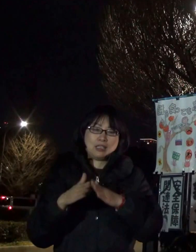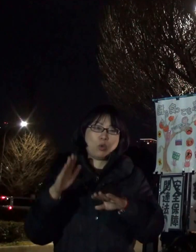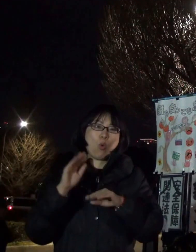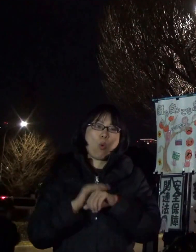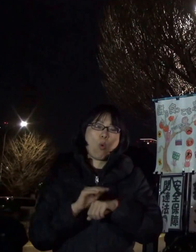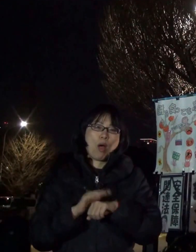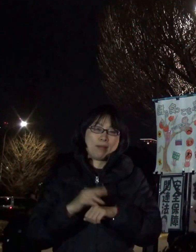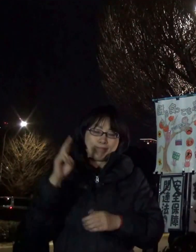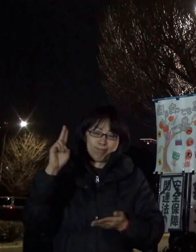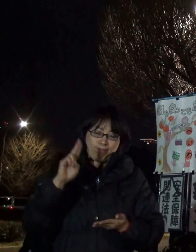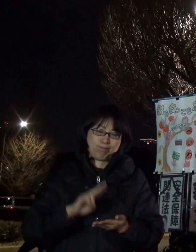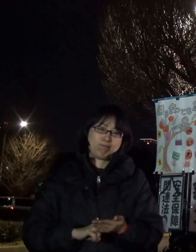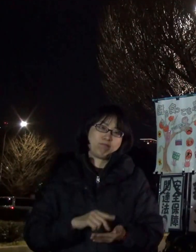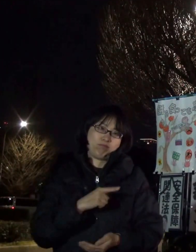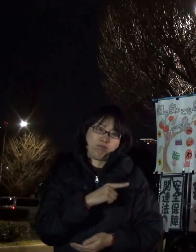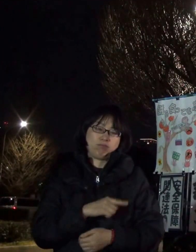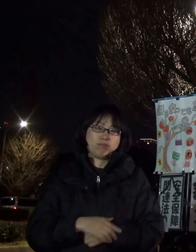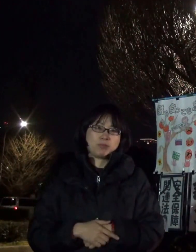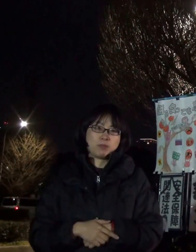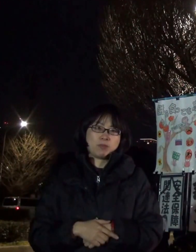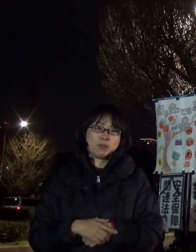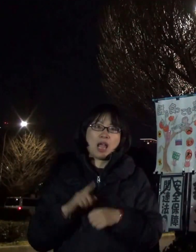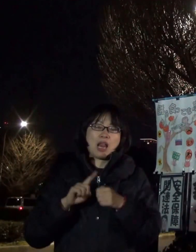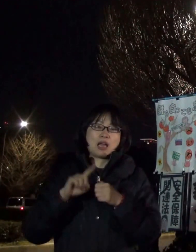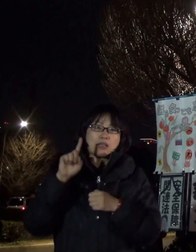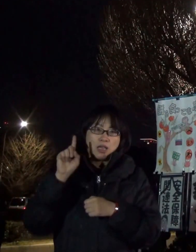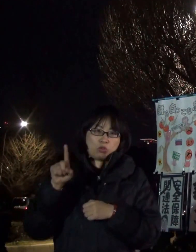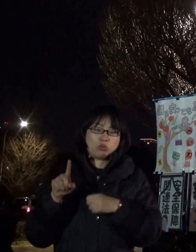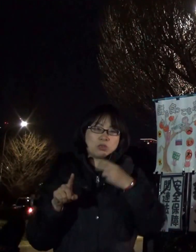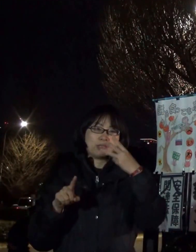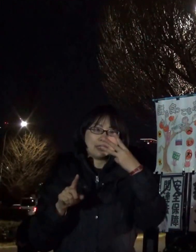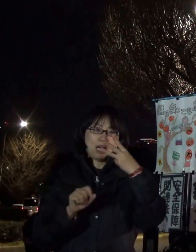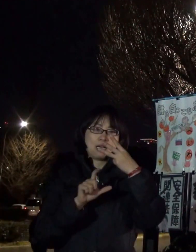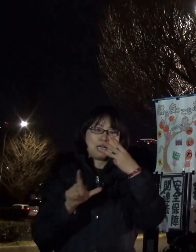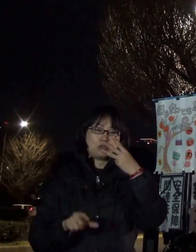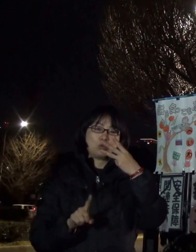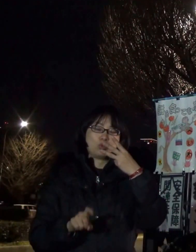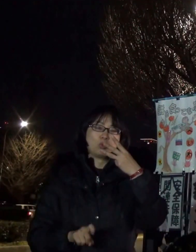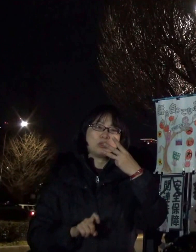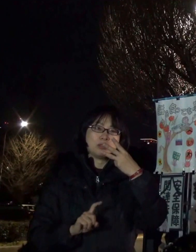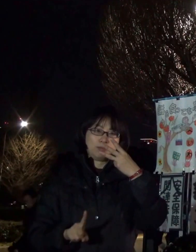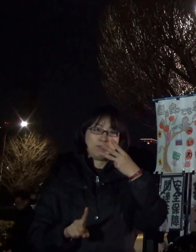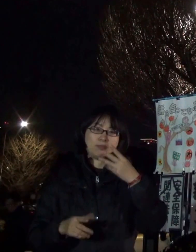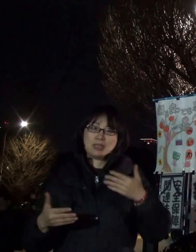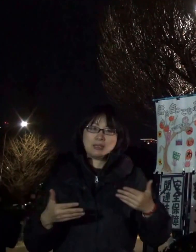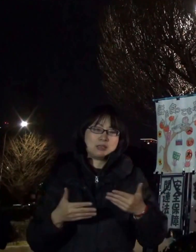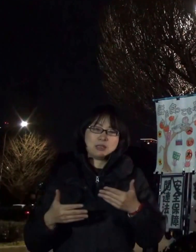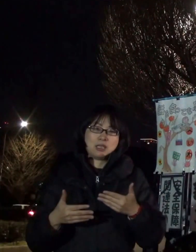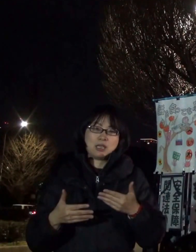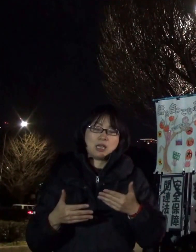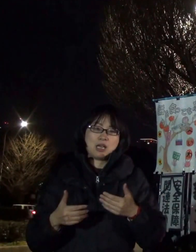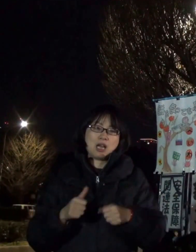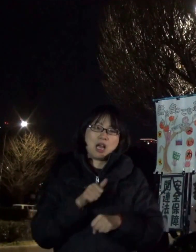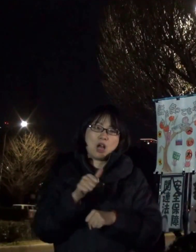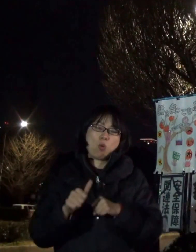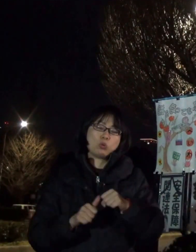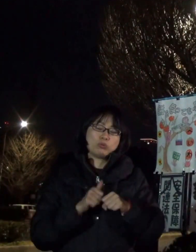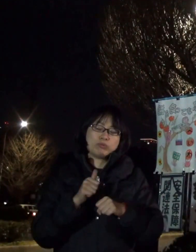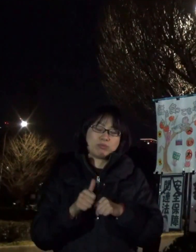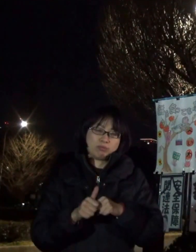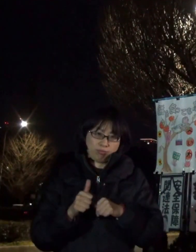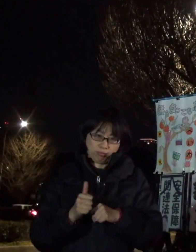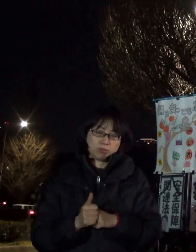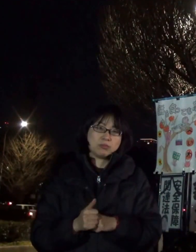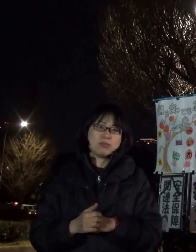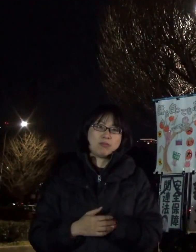まいました。そして来月の3月11日で5周年という5がちょうど重なりますので、春一番